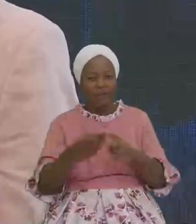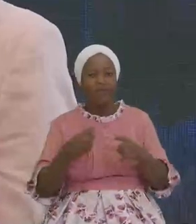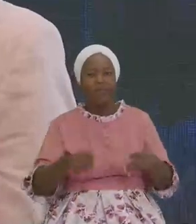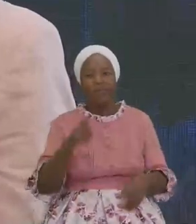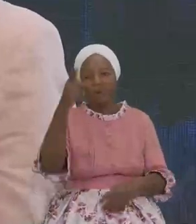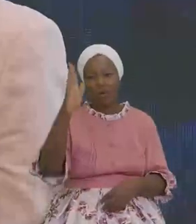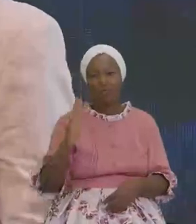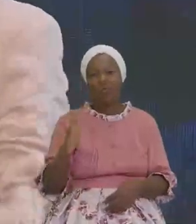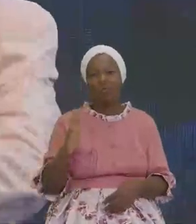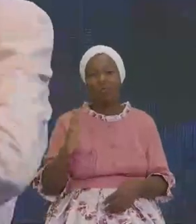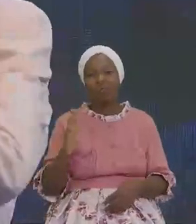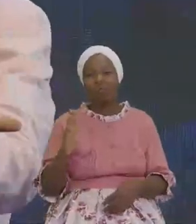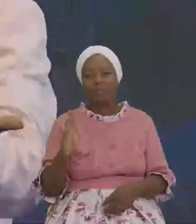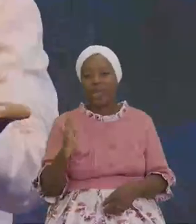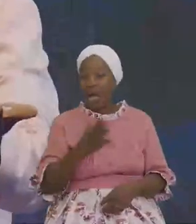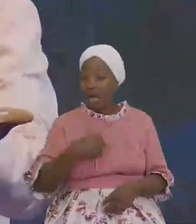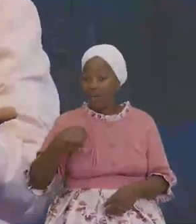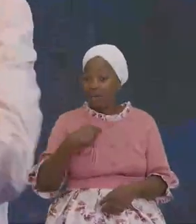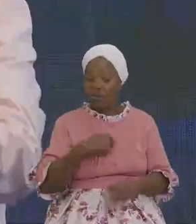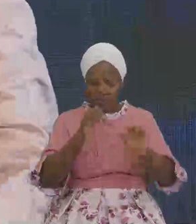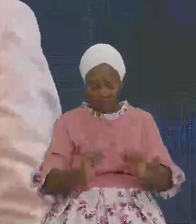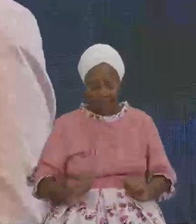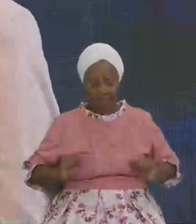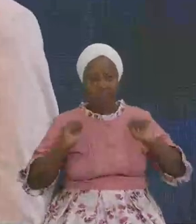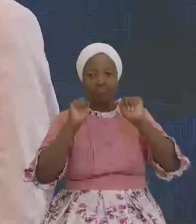Il vole nos vies de Dieu.